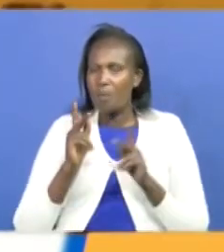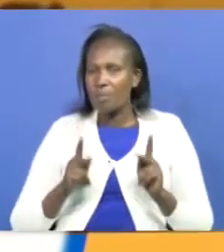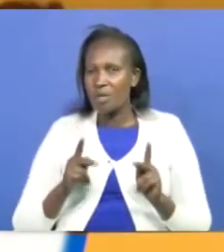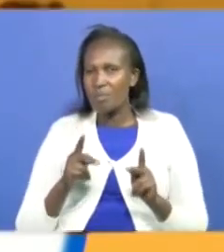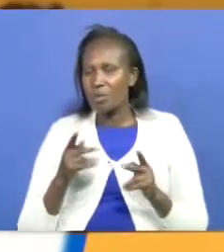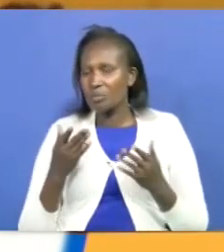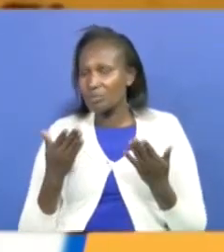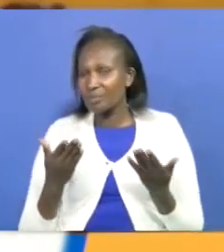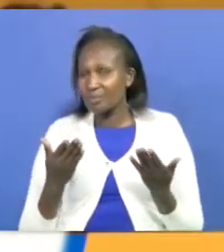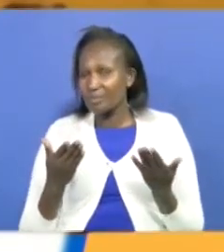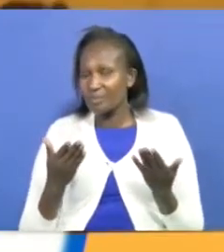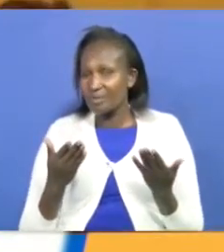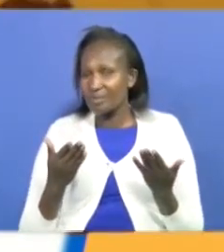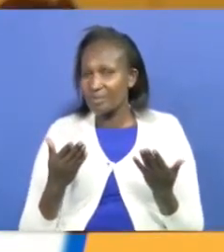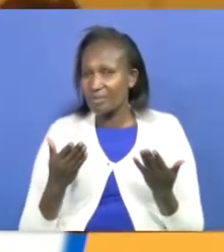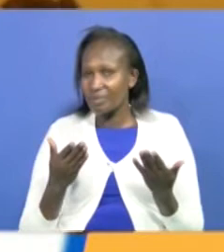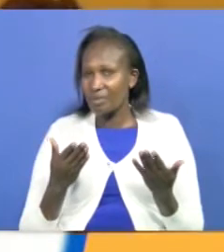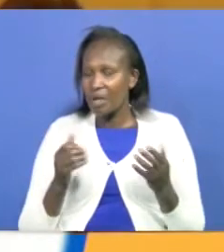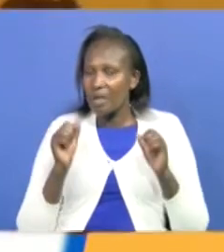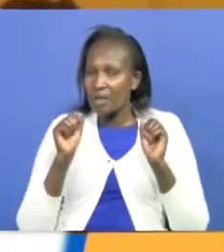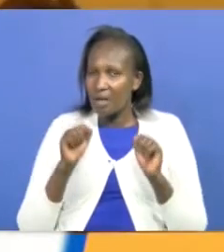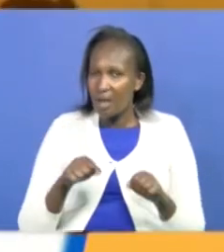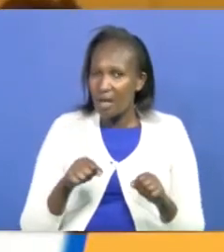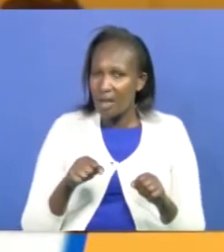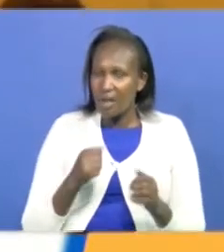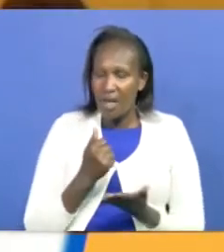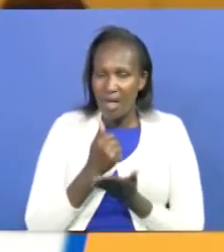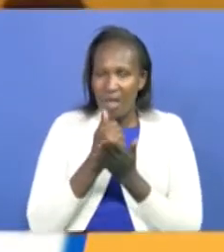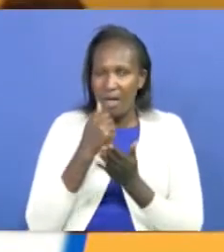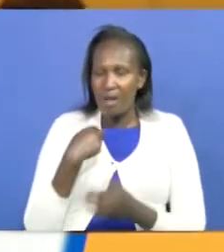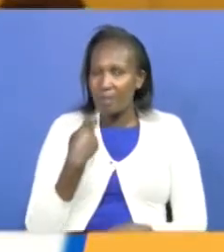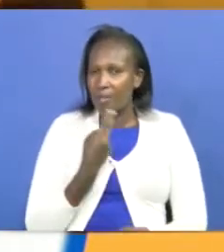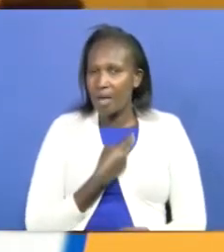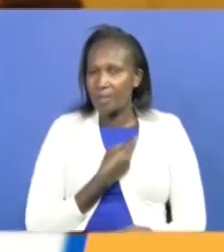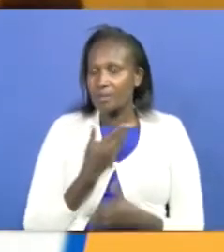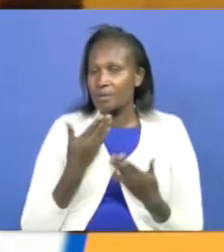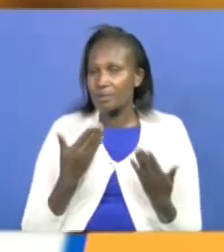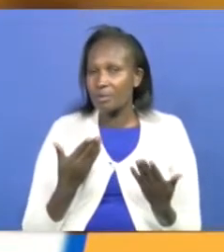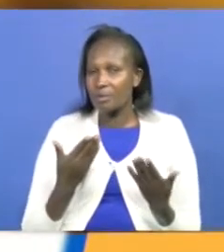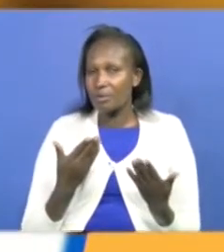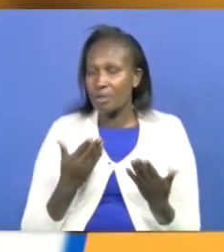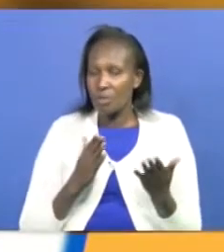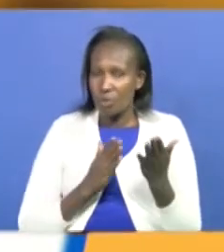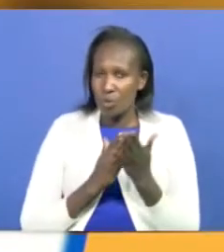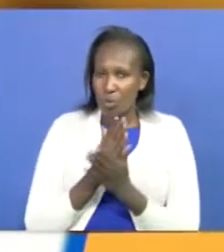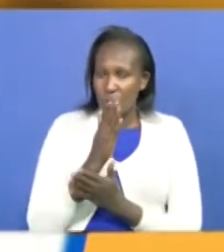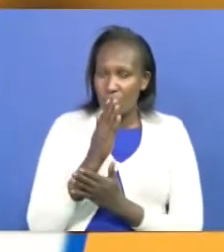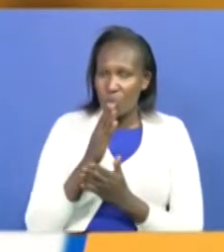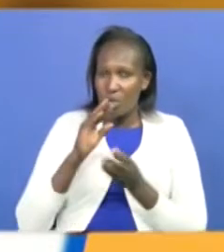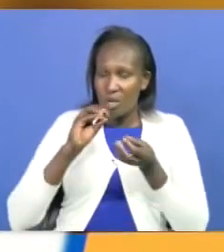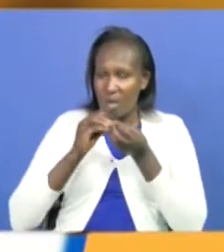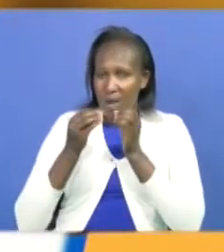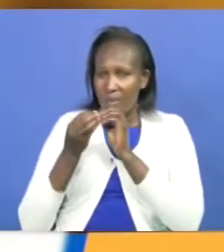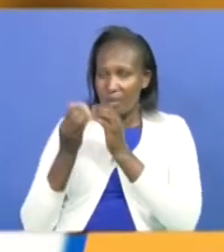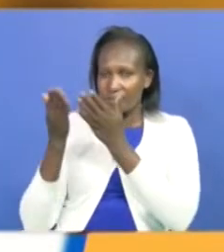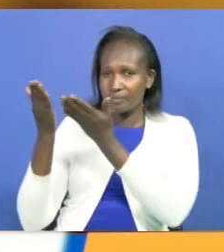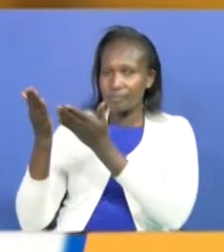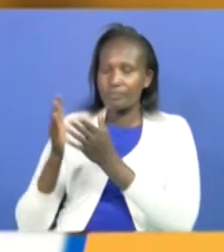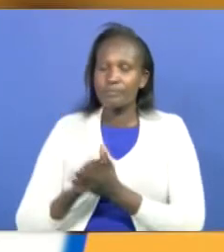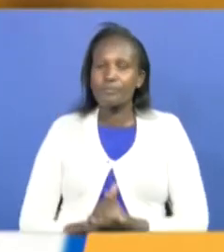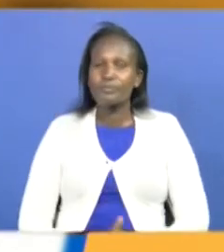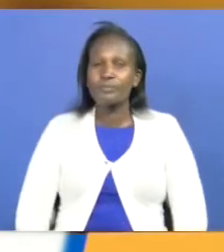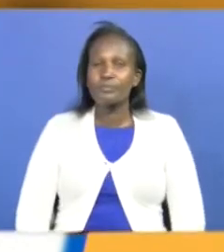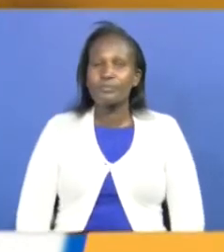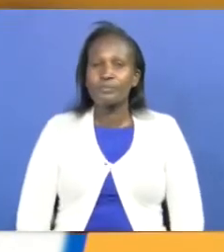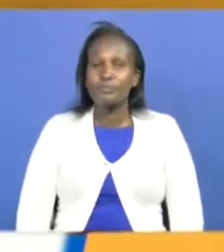saa hii, wenye wanaweza tusaidia, watusaidia kupitia paybill namba yenye tuko nayo.